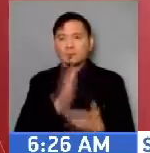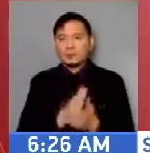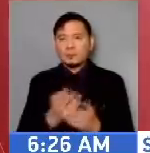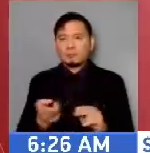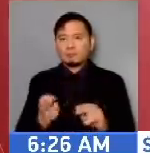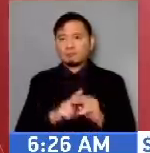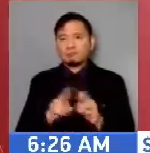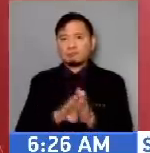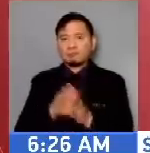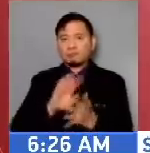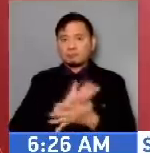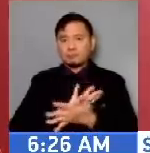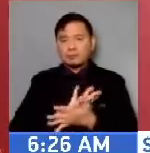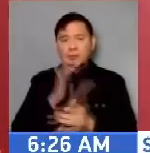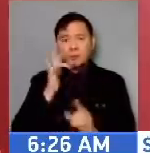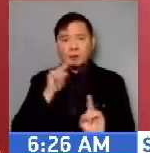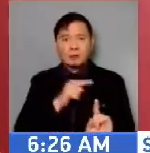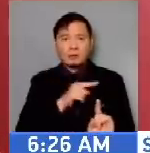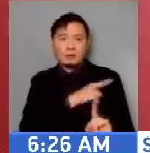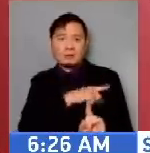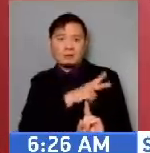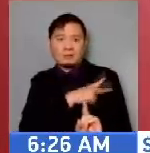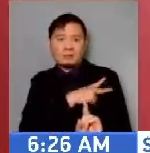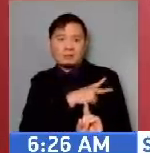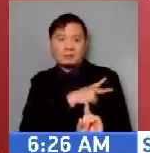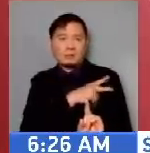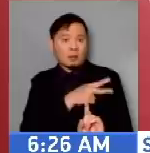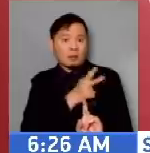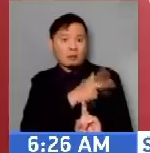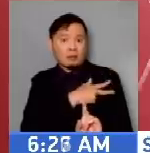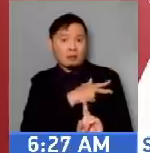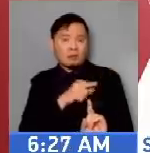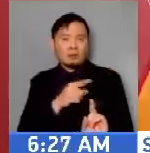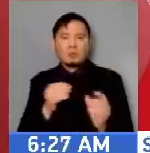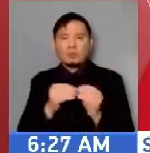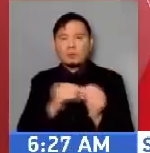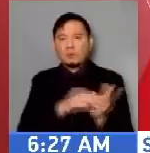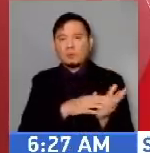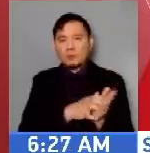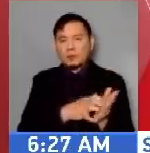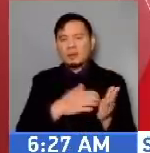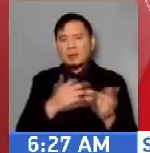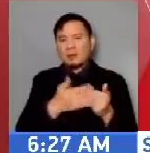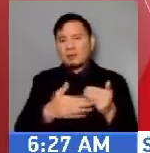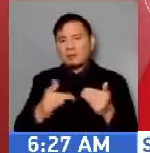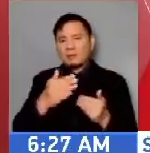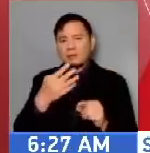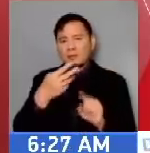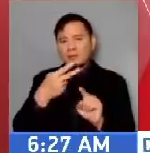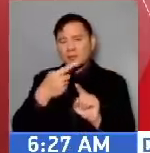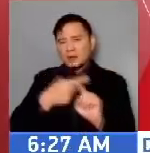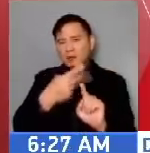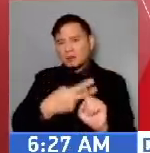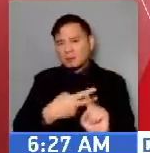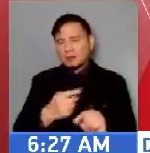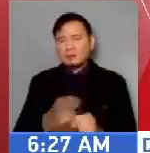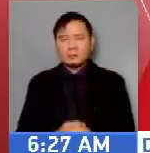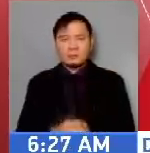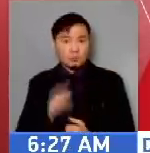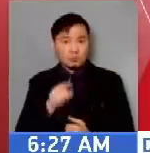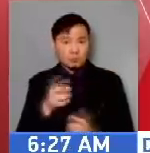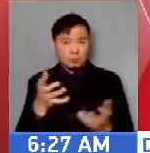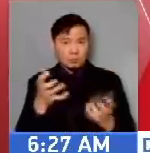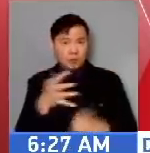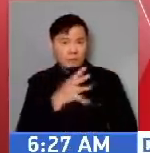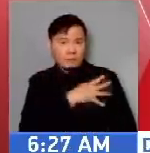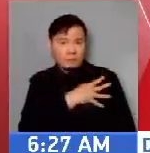ng primary dose at first booster shot paglipas ng ilang buwan. Ikaw ba, partner Egan, magpapa-second booster ka na ba? Abay,